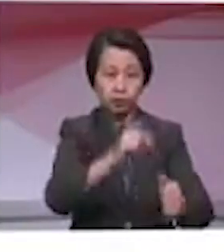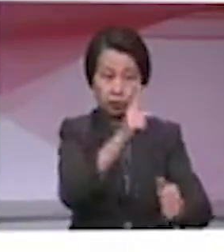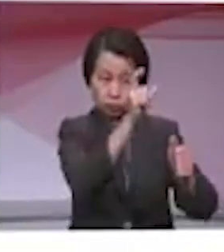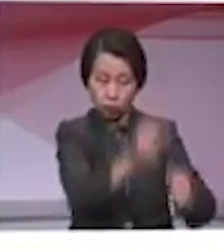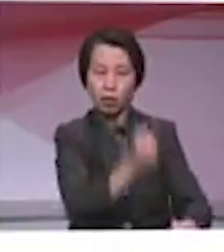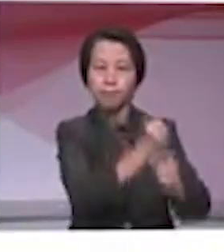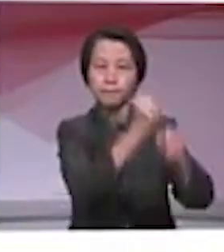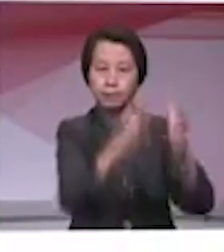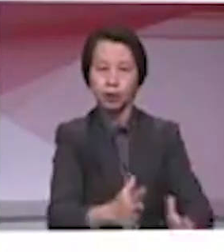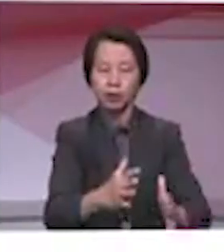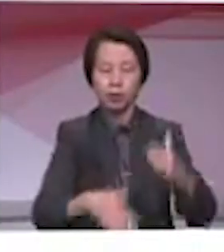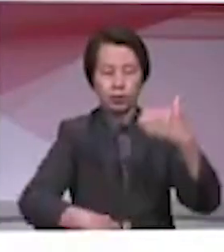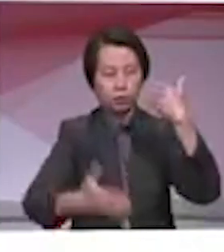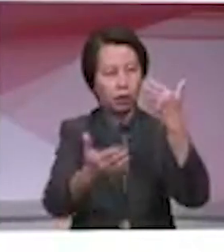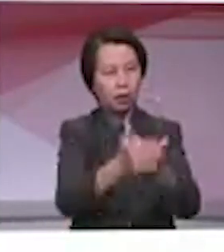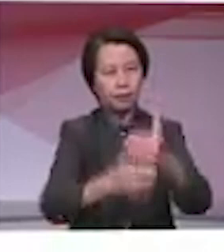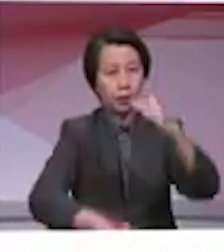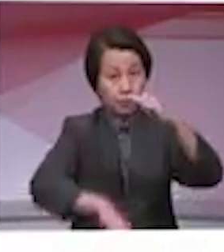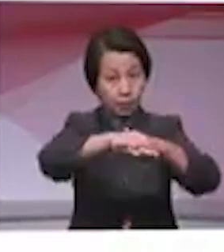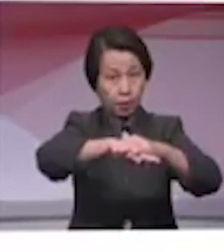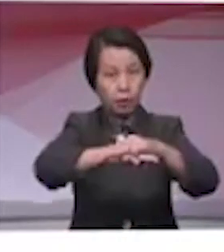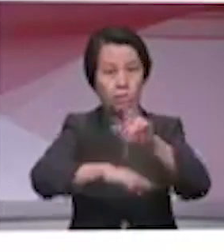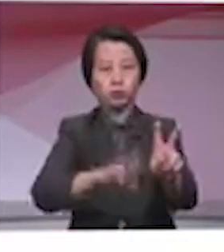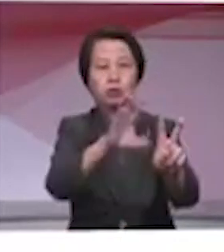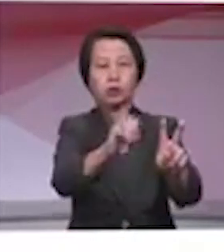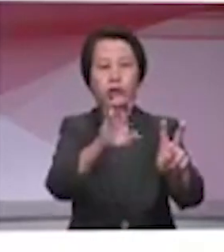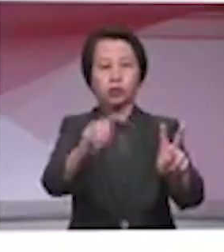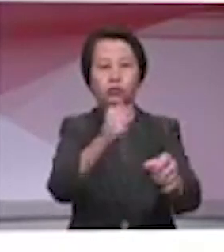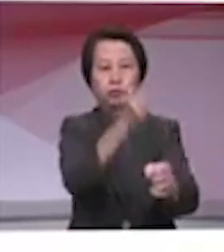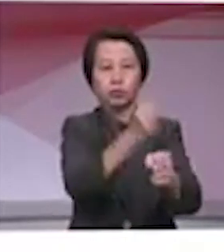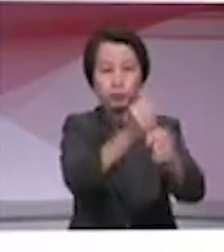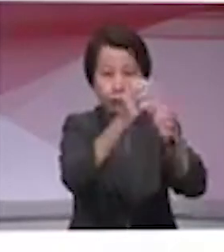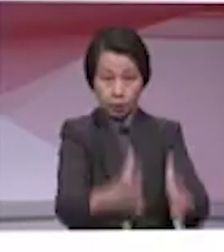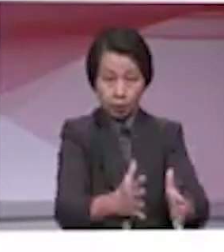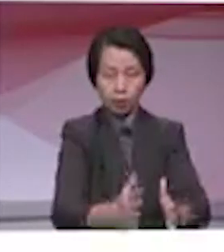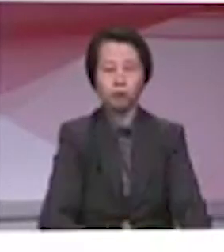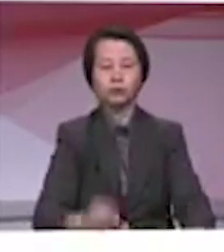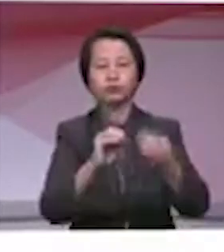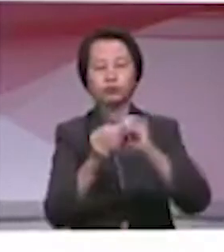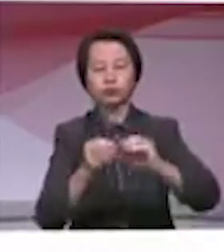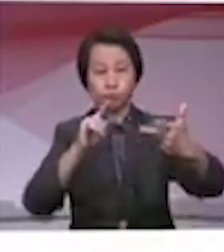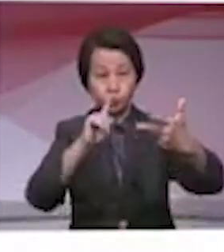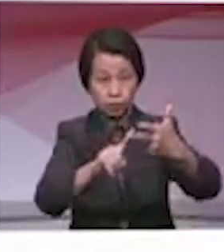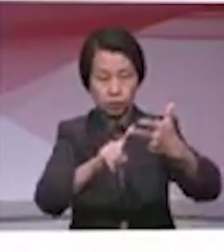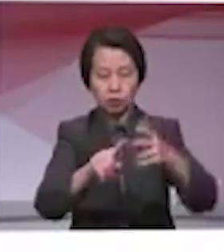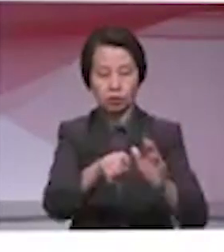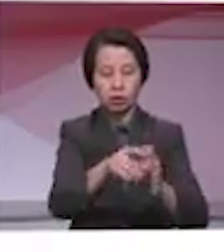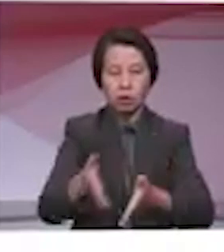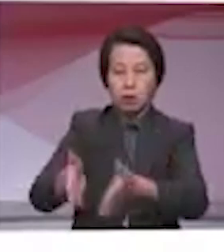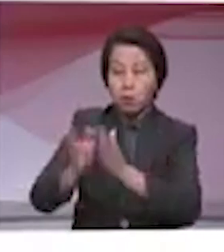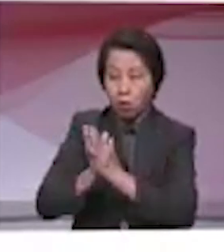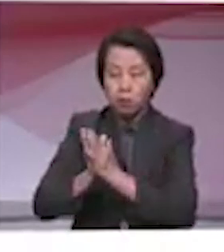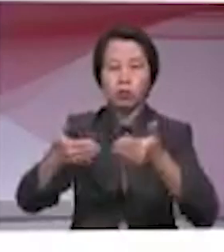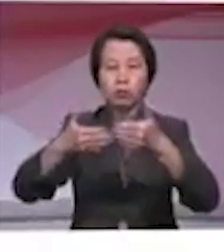pekerja sehingga maksimum 200 pekerja. Dan ketiga, permohonan